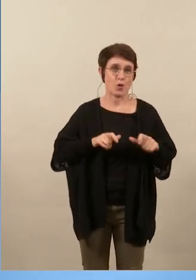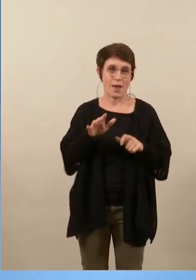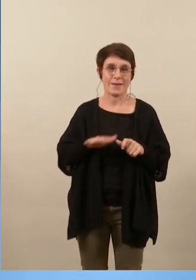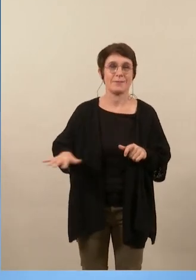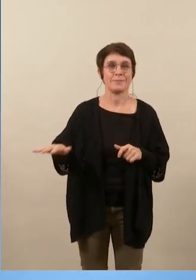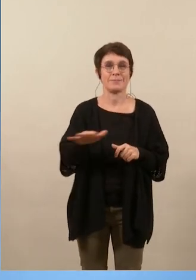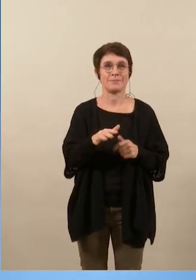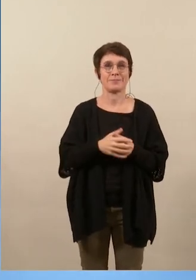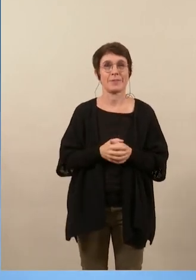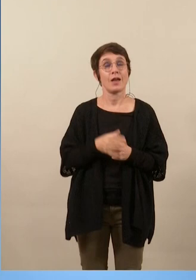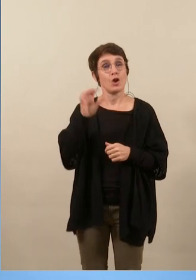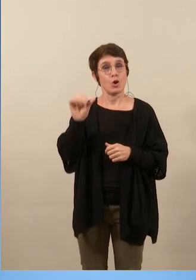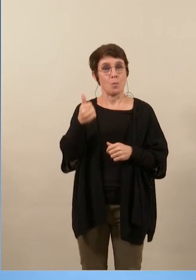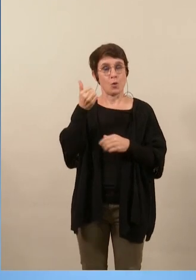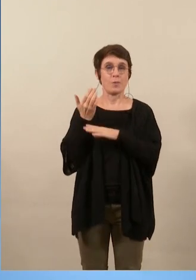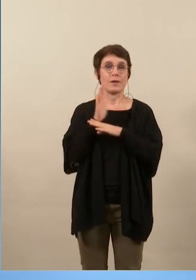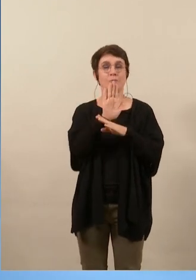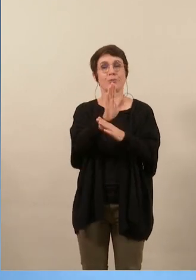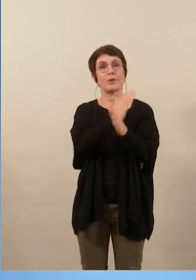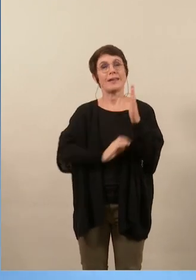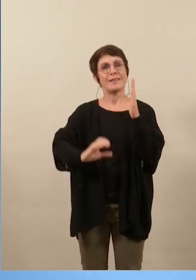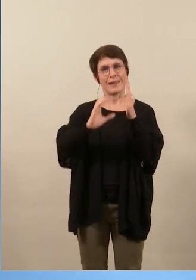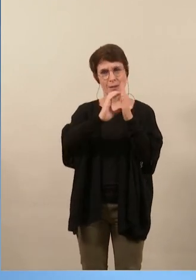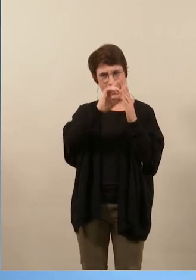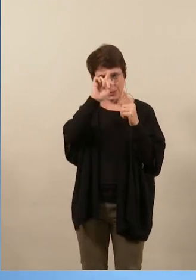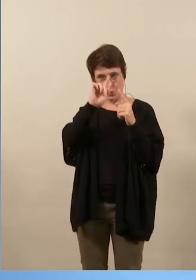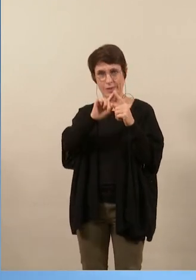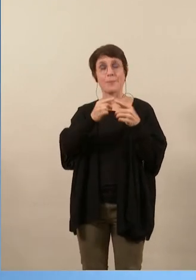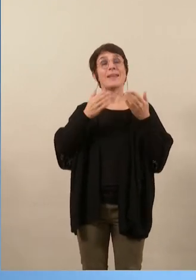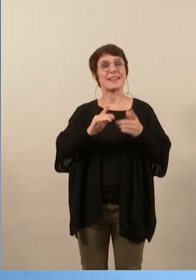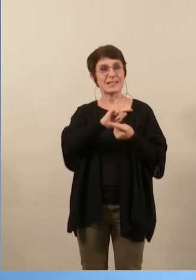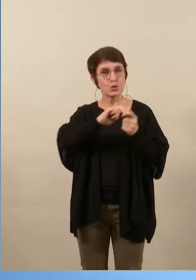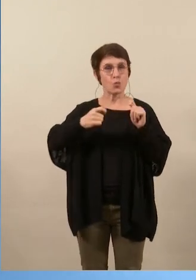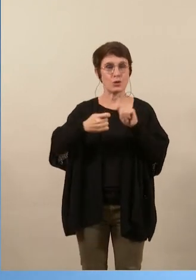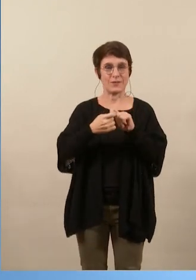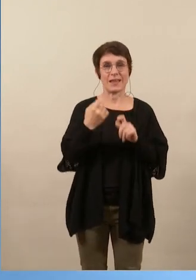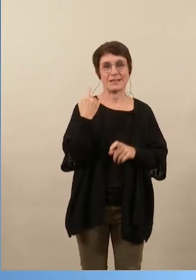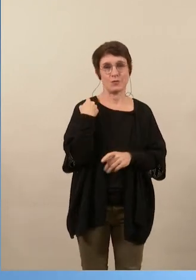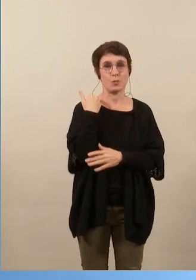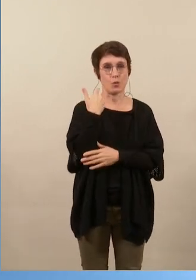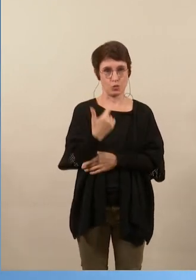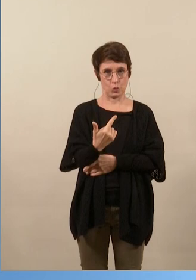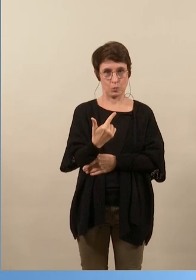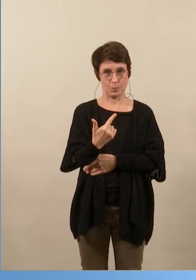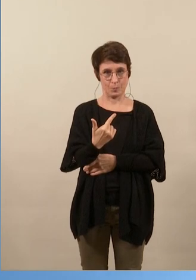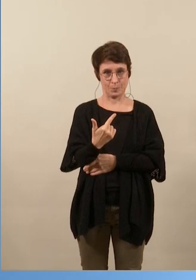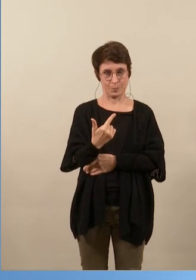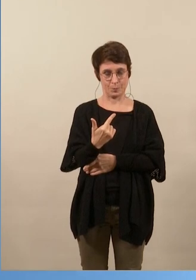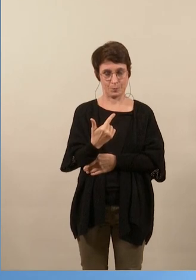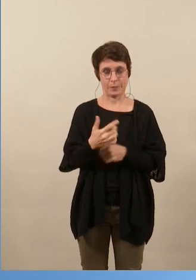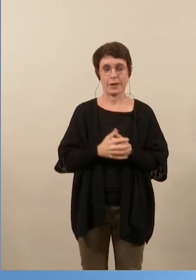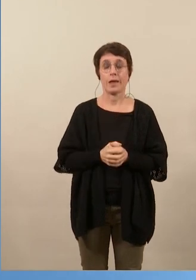commencer par présenter la la délibération concernant la décision modificative numéro 2 avec cette